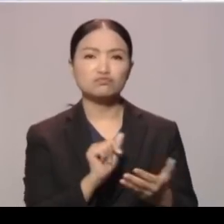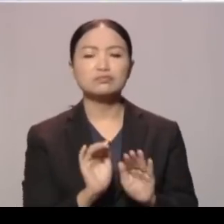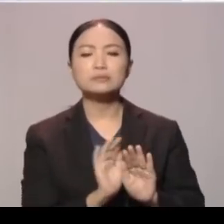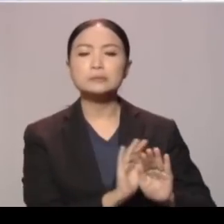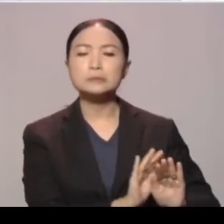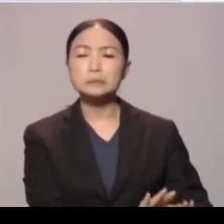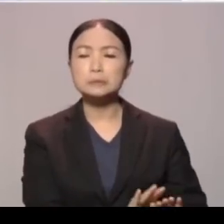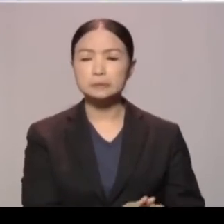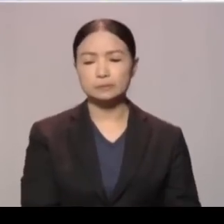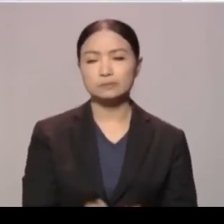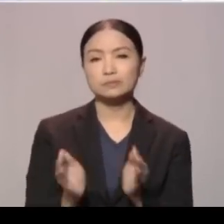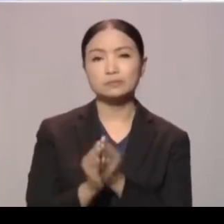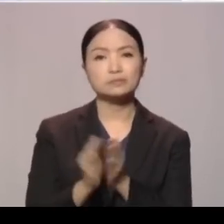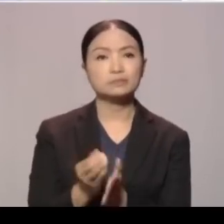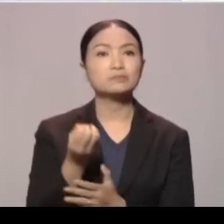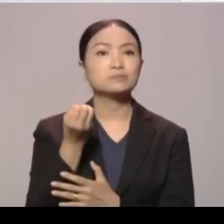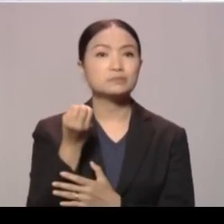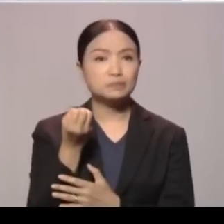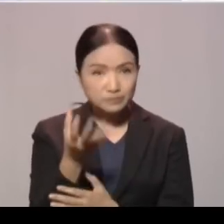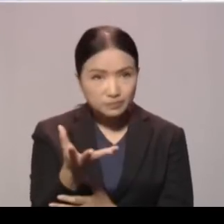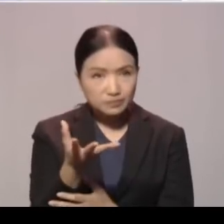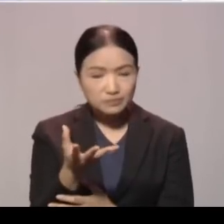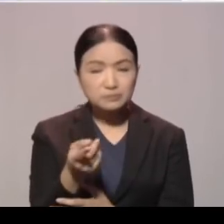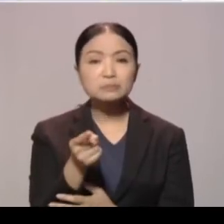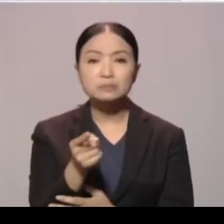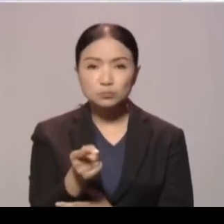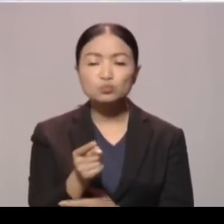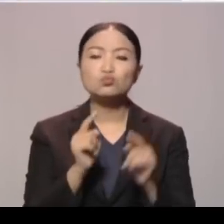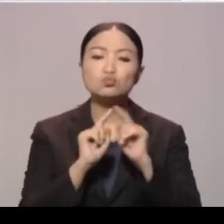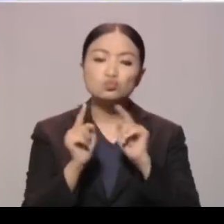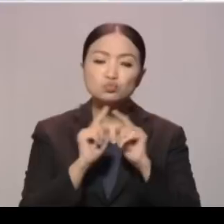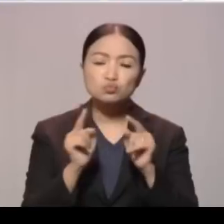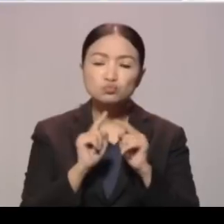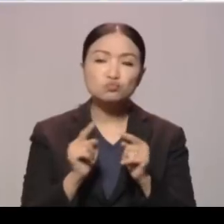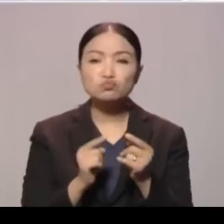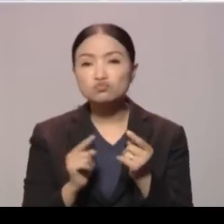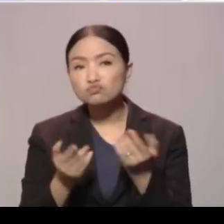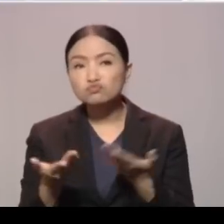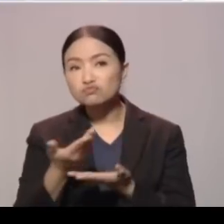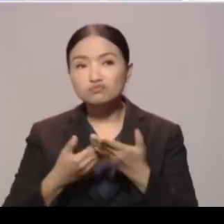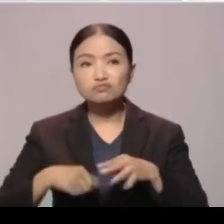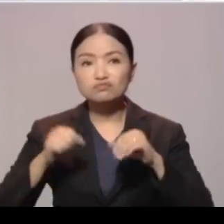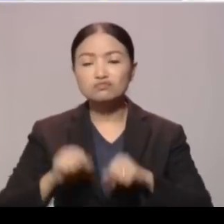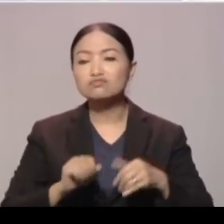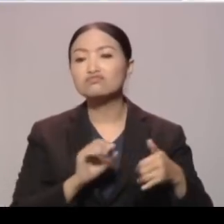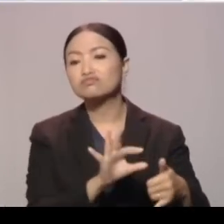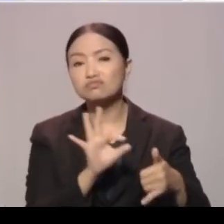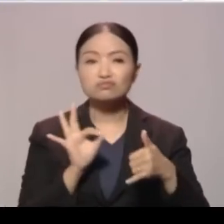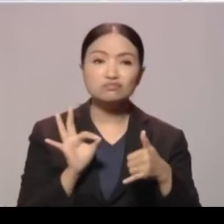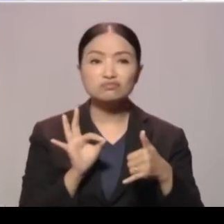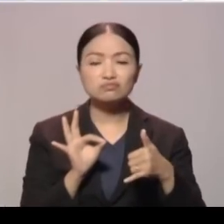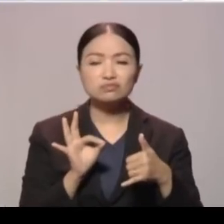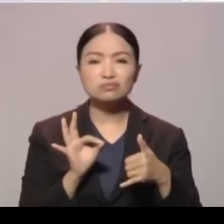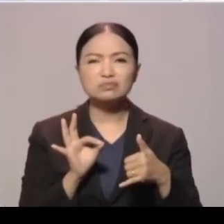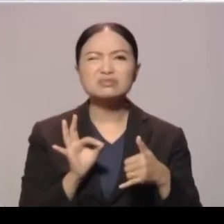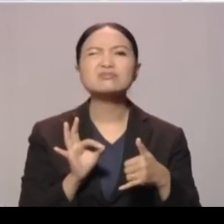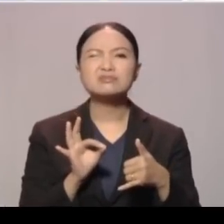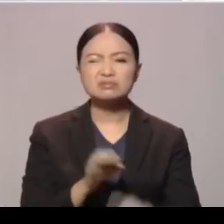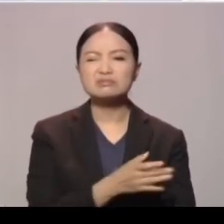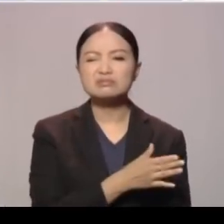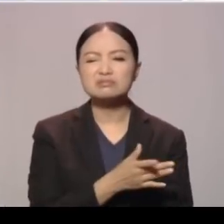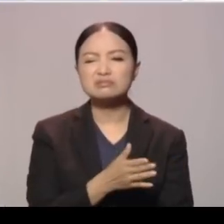คที่มีเสียงข้างมากอยู่นะครับเป็นการคุยกันล็อบบี้กันแล้วเลือกใครคนใดคนหนึ่งจนเป็นธรรมเนียม